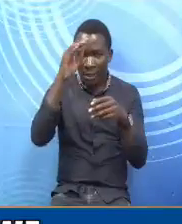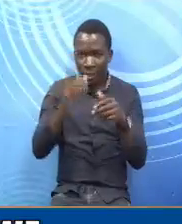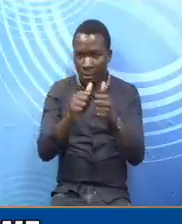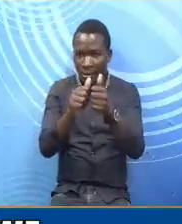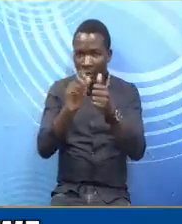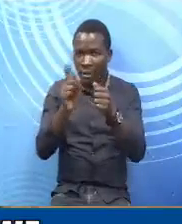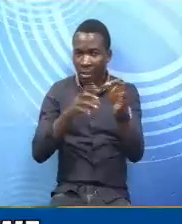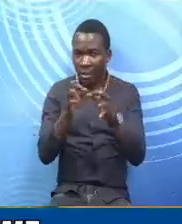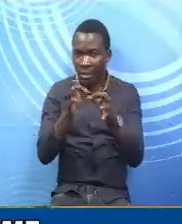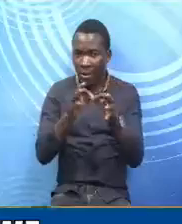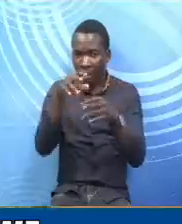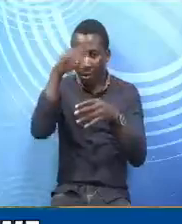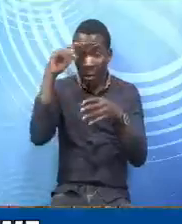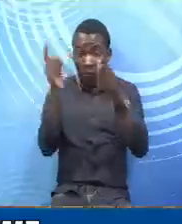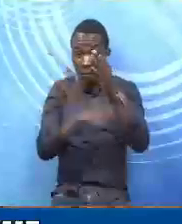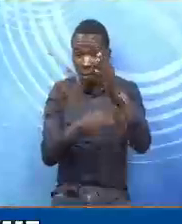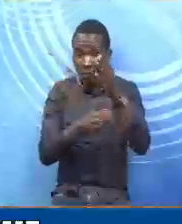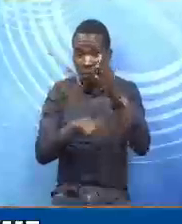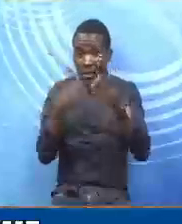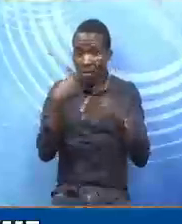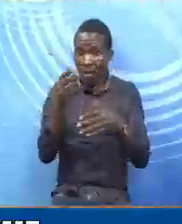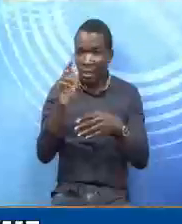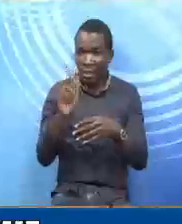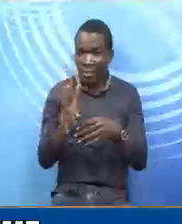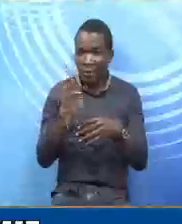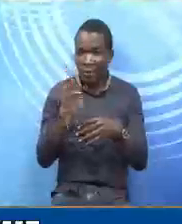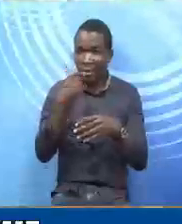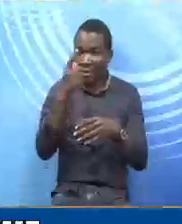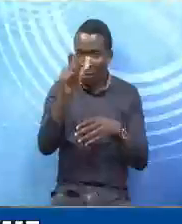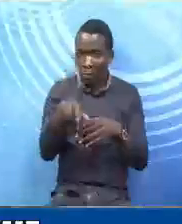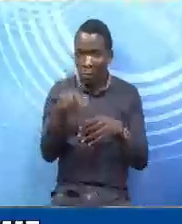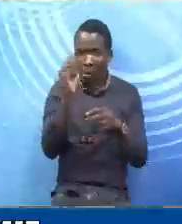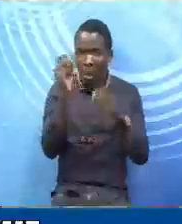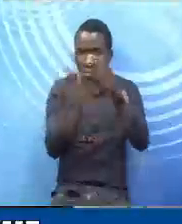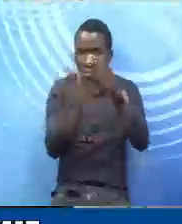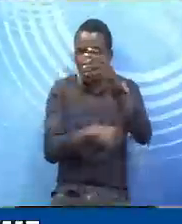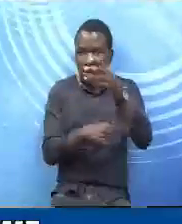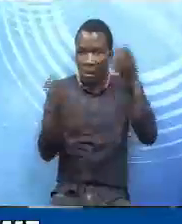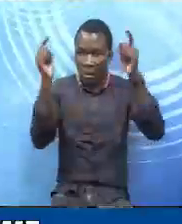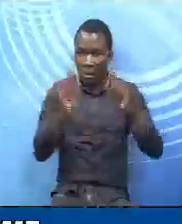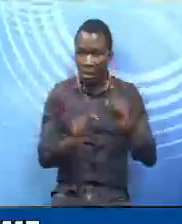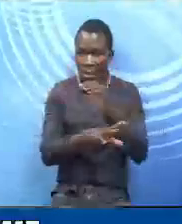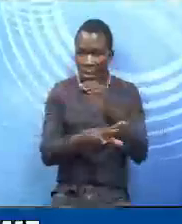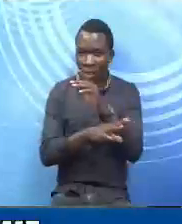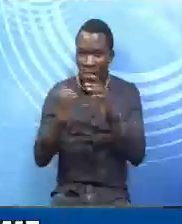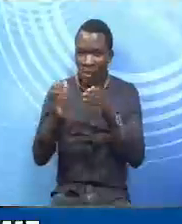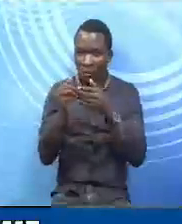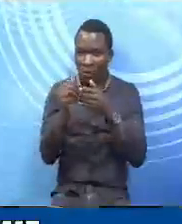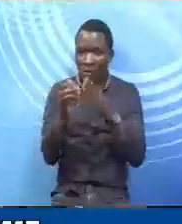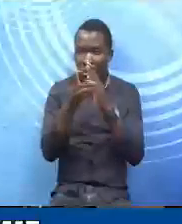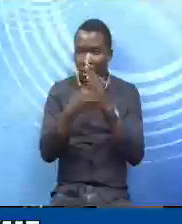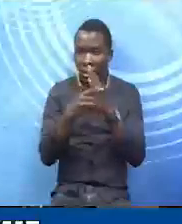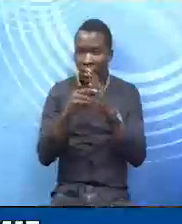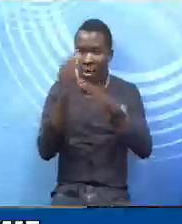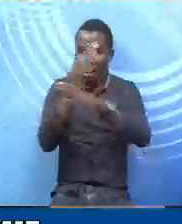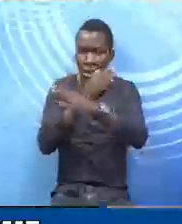impamvu yamukubise gusa yabwiye BTN TV ko nawe yabwiwe ko uyu wakubiswe ngo yarajaje kwiba umuyobozi w'akarere ka Kamunyi